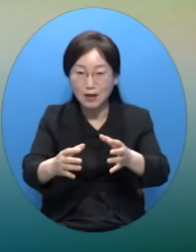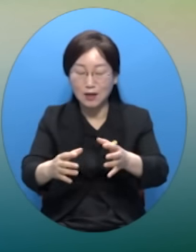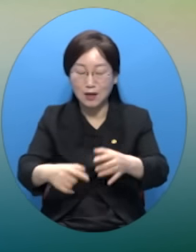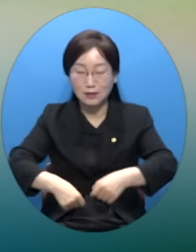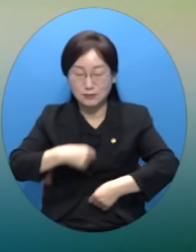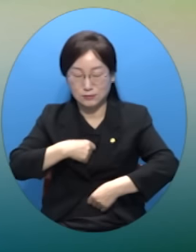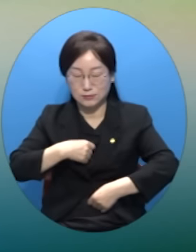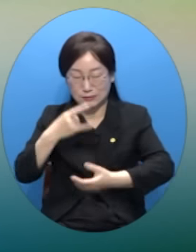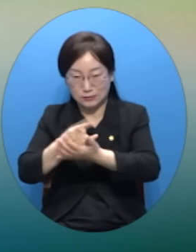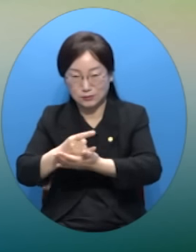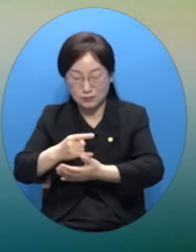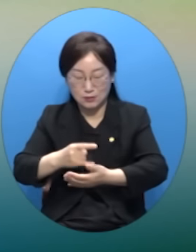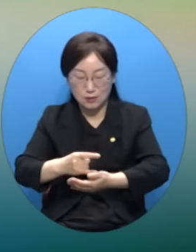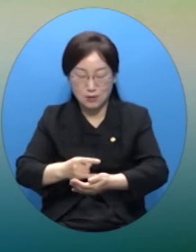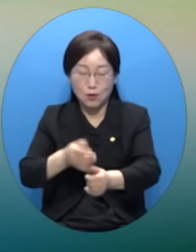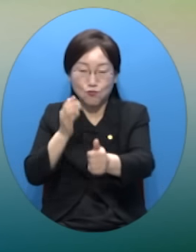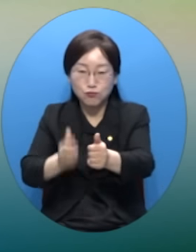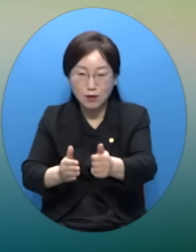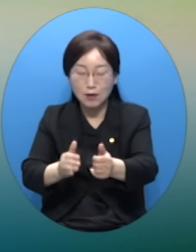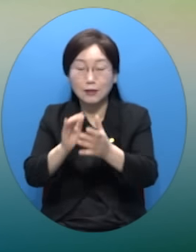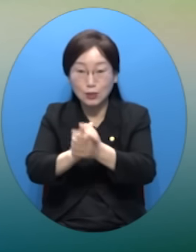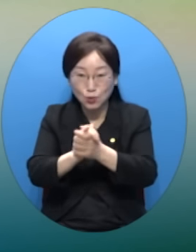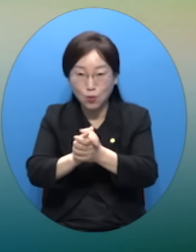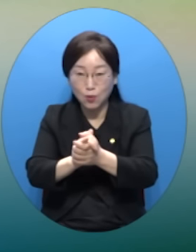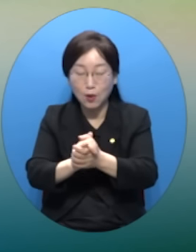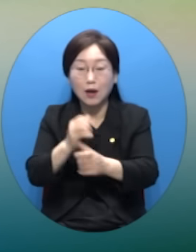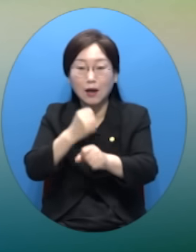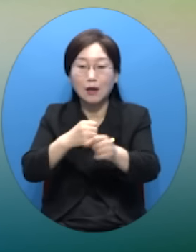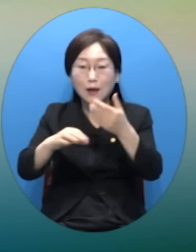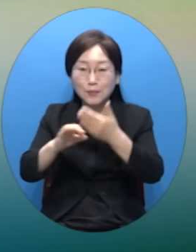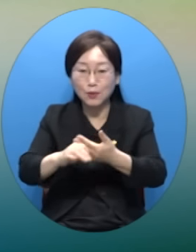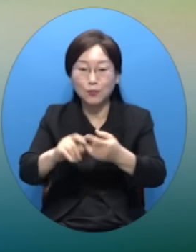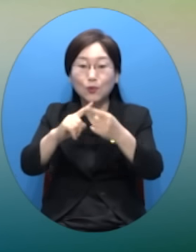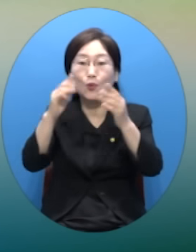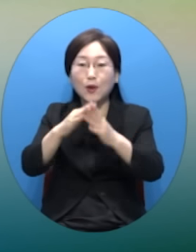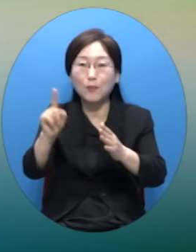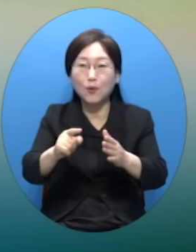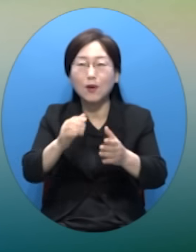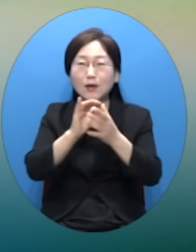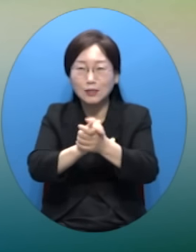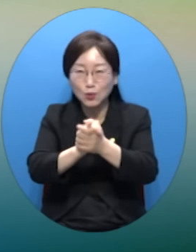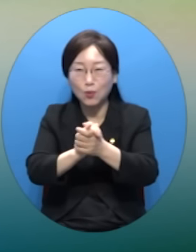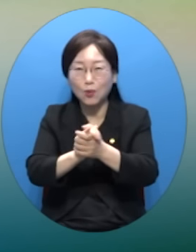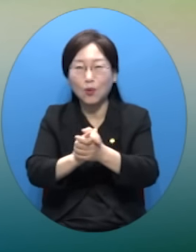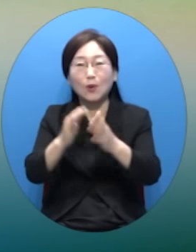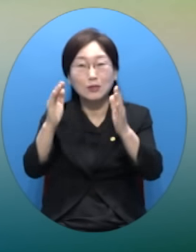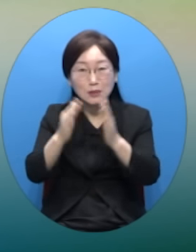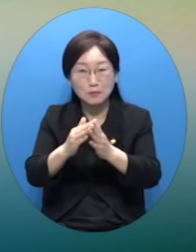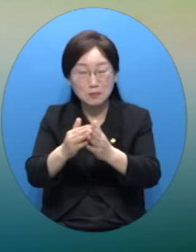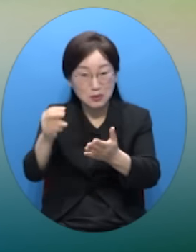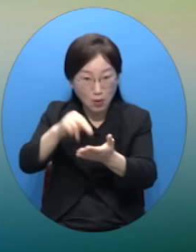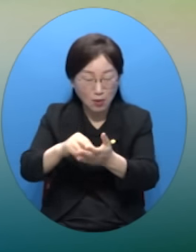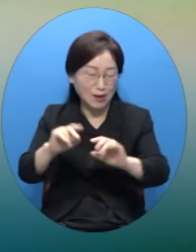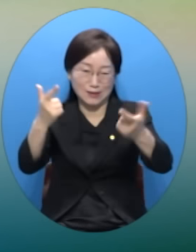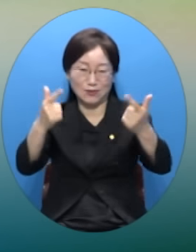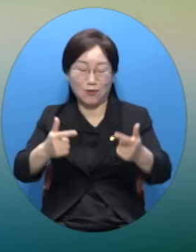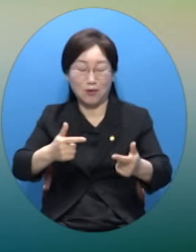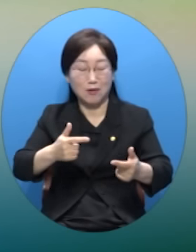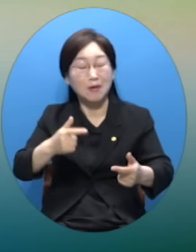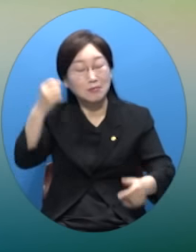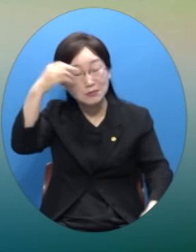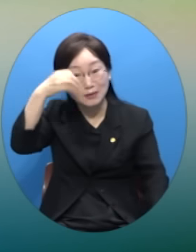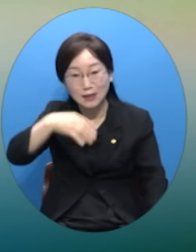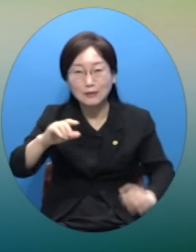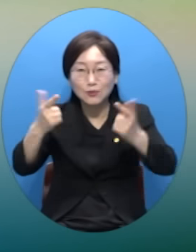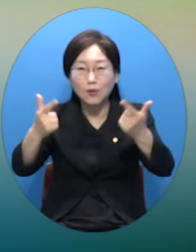구하는 기도의 집으로 서면 교회가 기도의 집으로 서는 일은 막연한 꿈이 아니라 반드시 주님이 친히